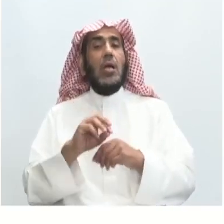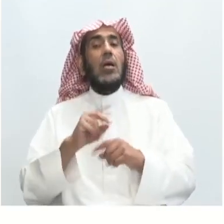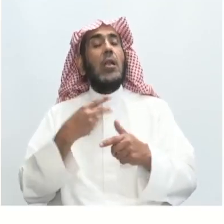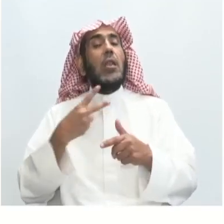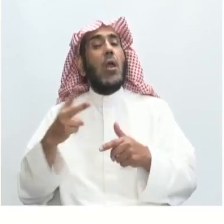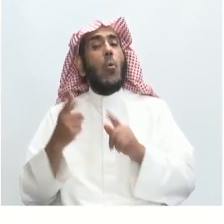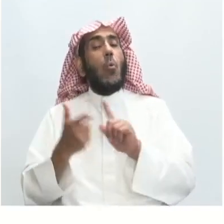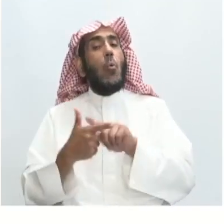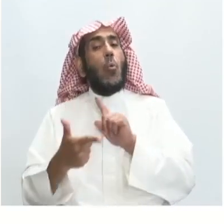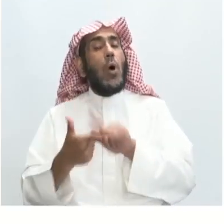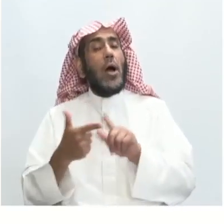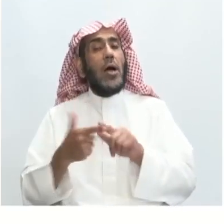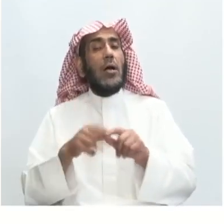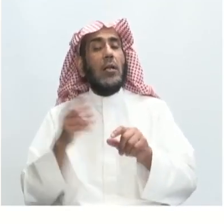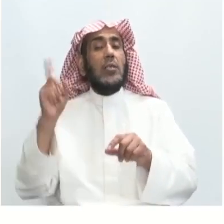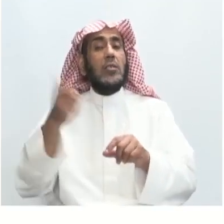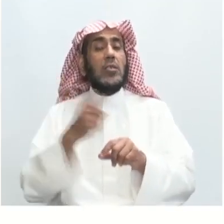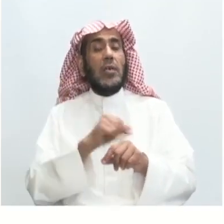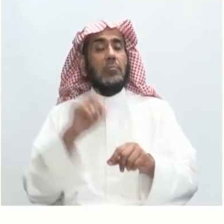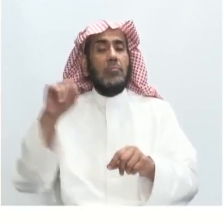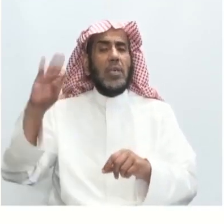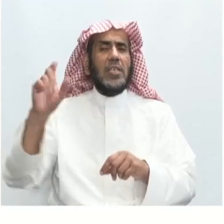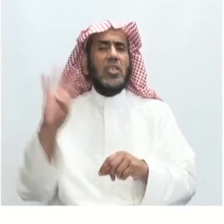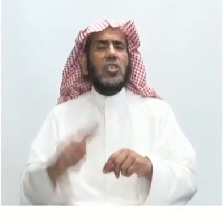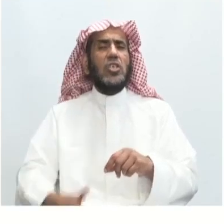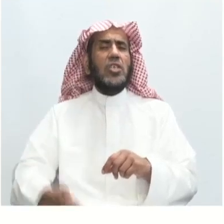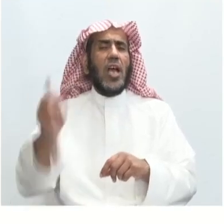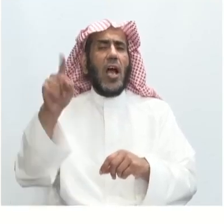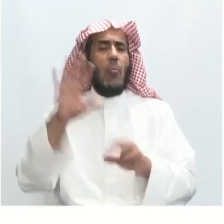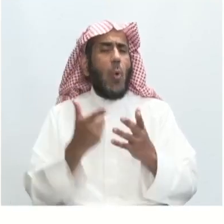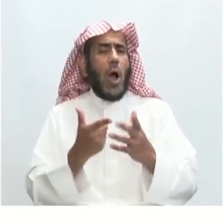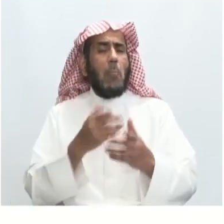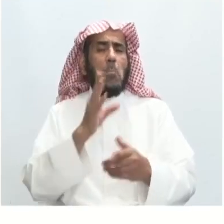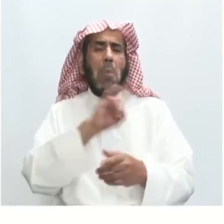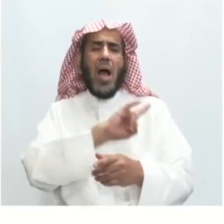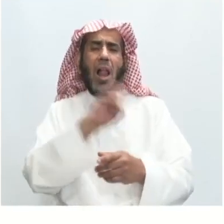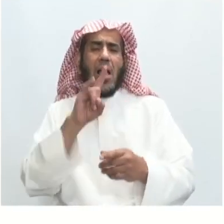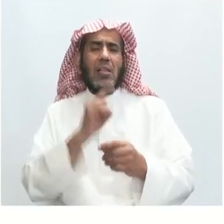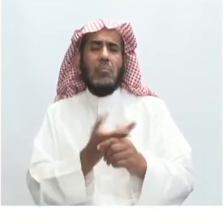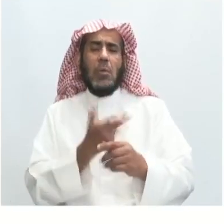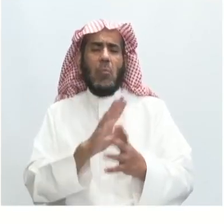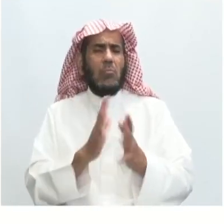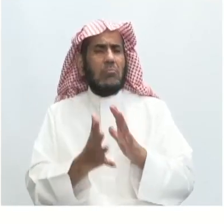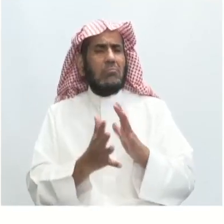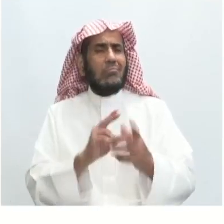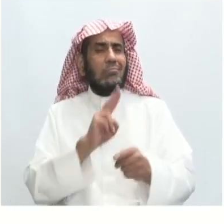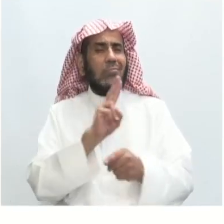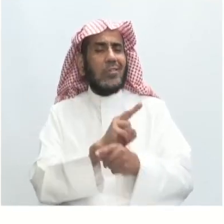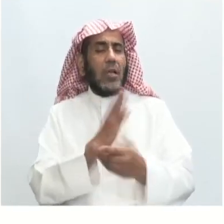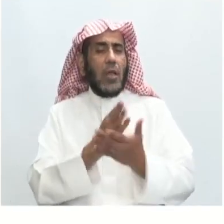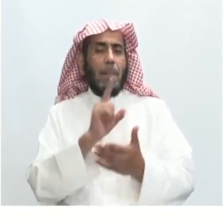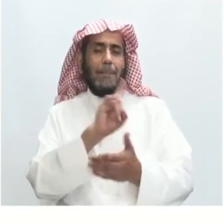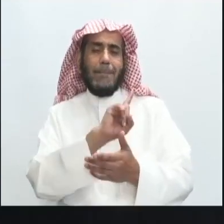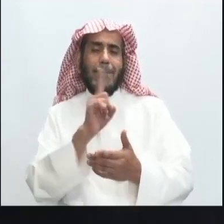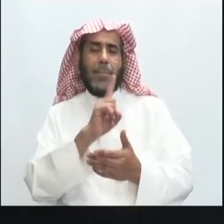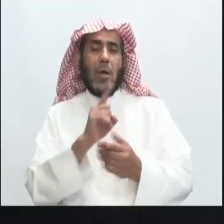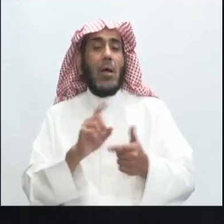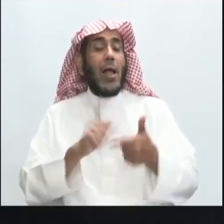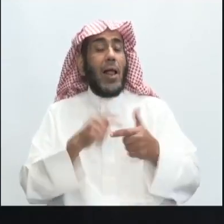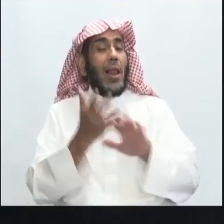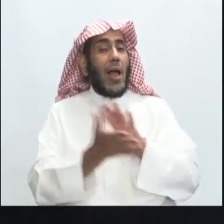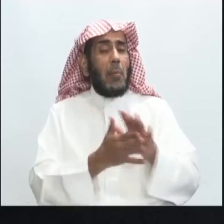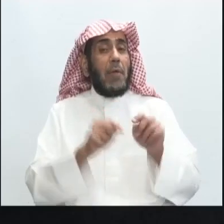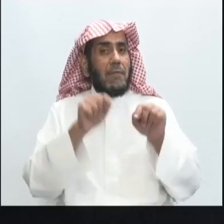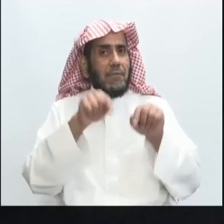عرفت فيما سبق ان الانشاء هو ما لا يحتمل الصدق او الكذب يعني معنى عكس الخبر الخبر يحتمل